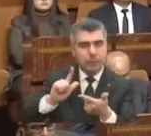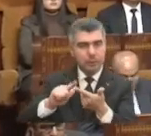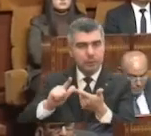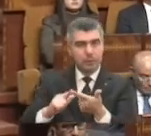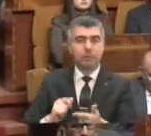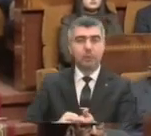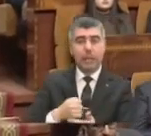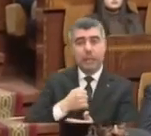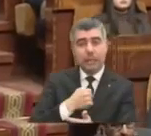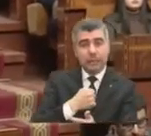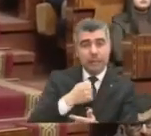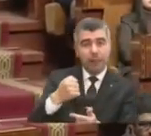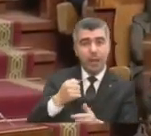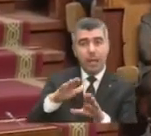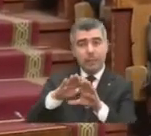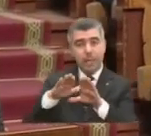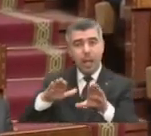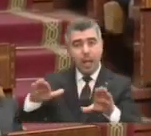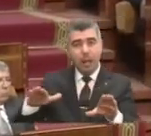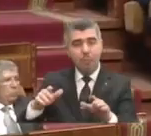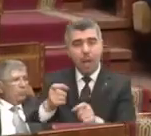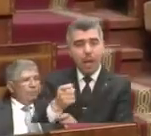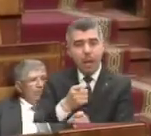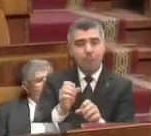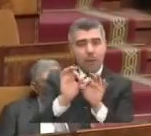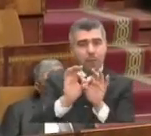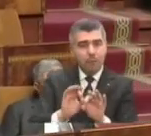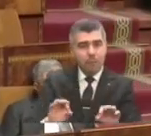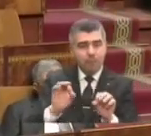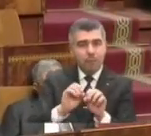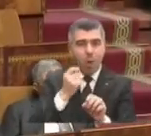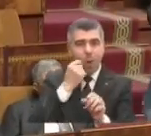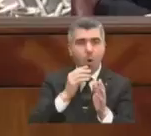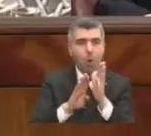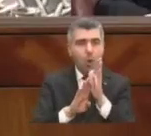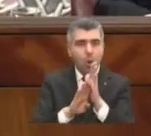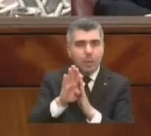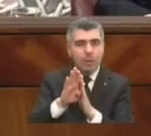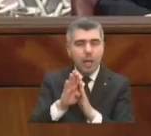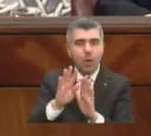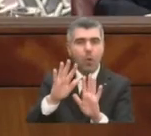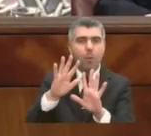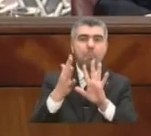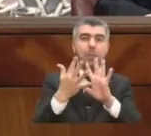والدفاع عن السلم والديمقراطيه والهجره وحقوق الانسان